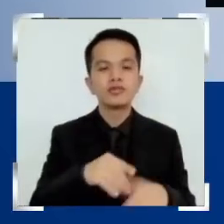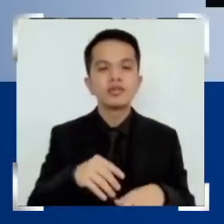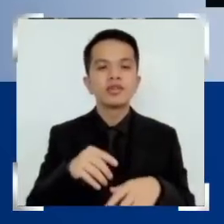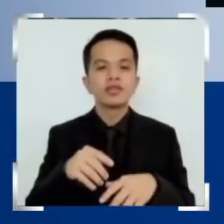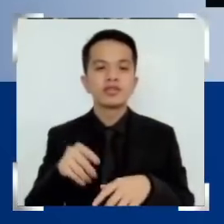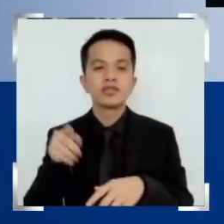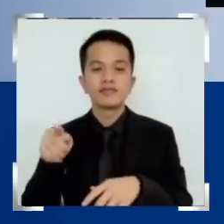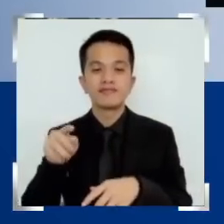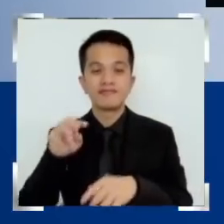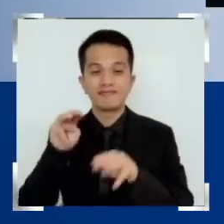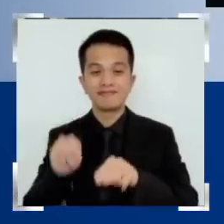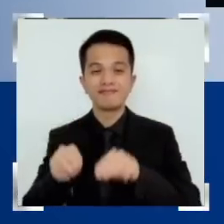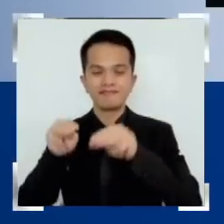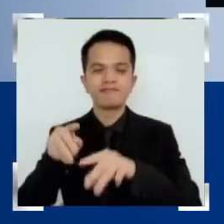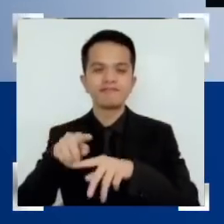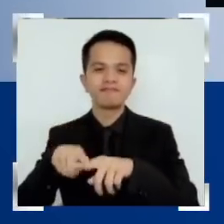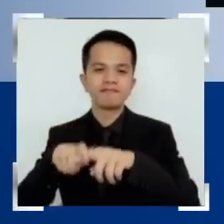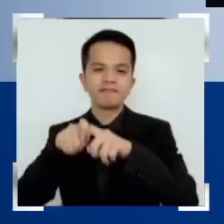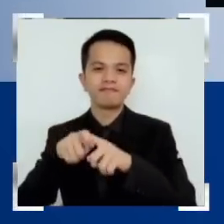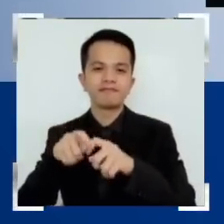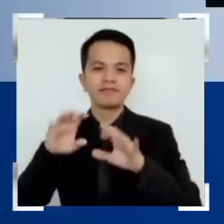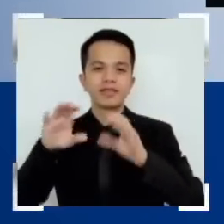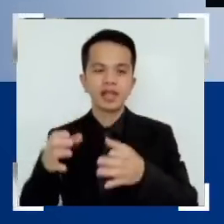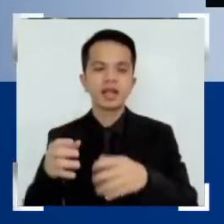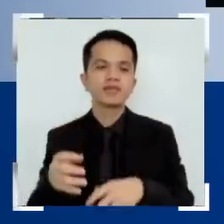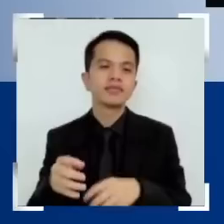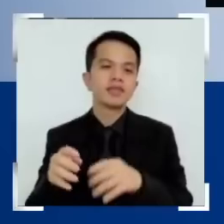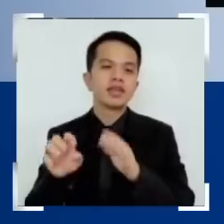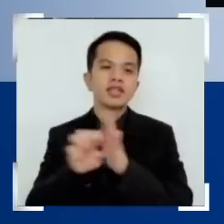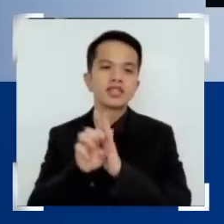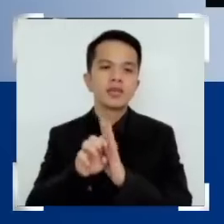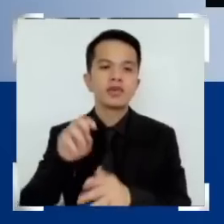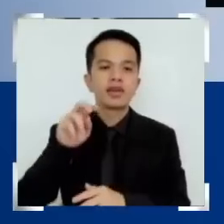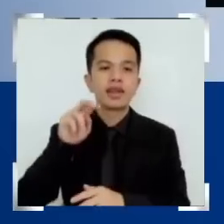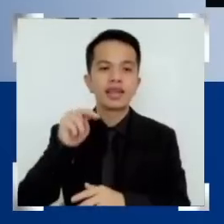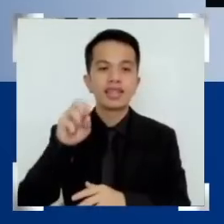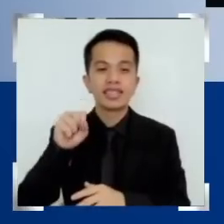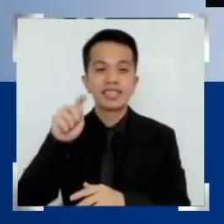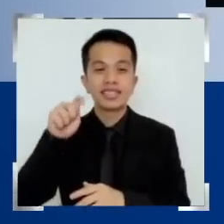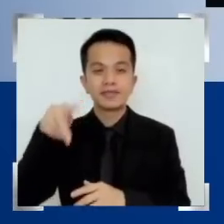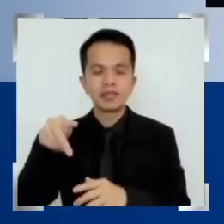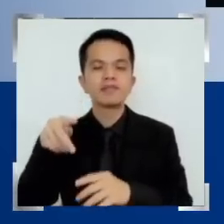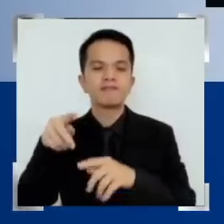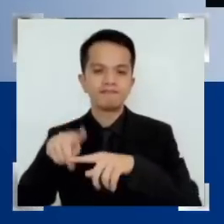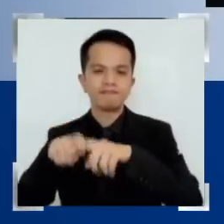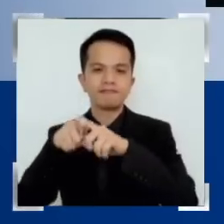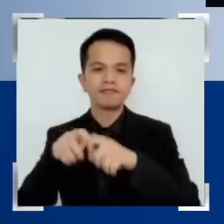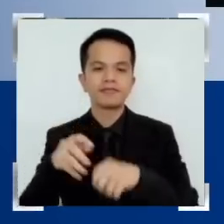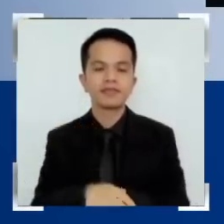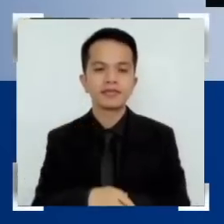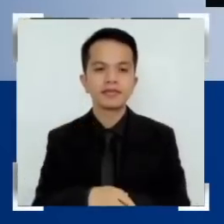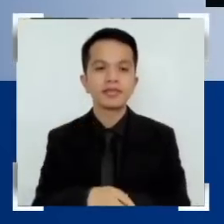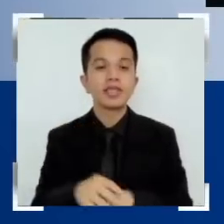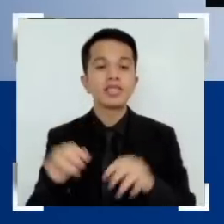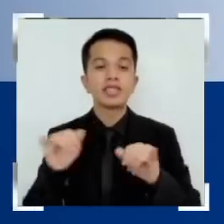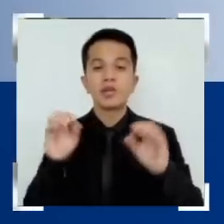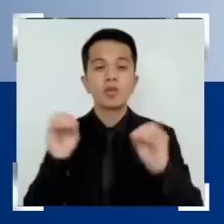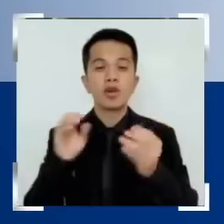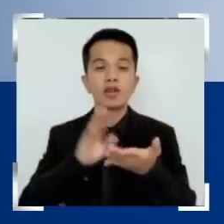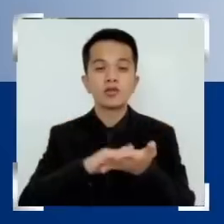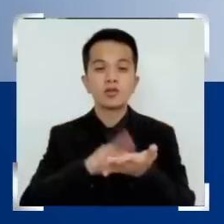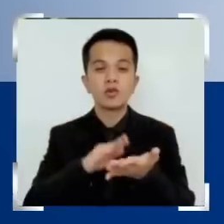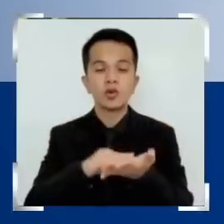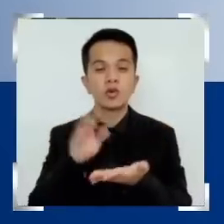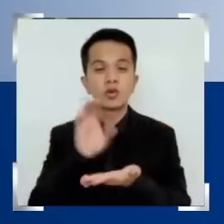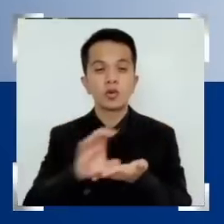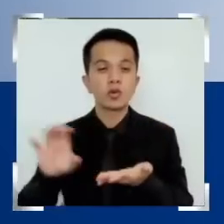antas, maging ang mga aktibidad tulad ng NSTP mula bukas hanggang sa Linggo. At wala rin pasok bukas ang kolehiyo